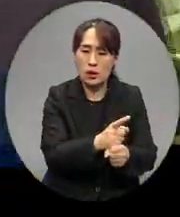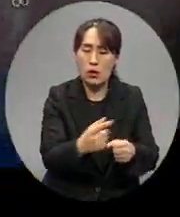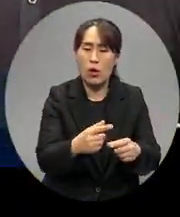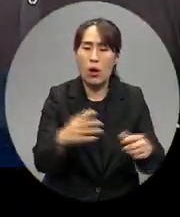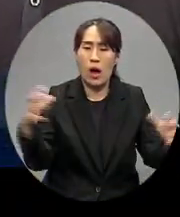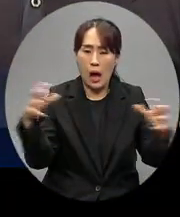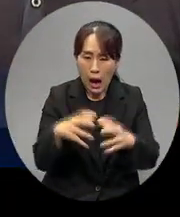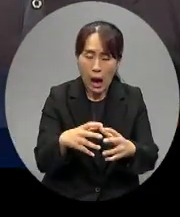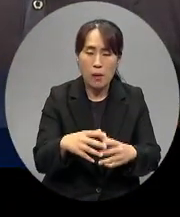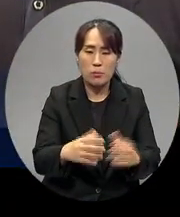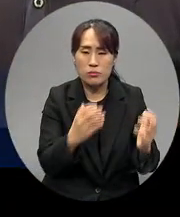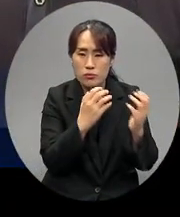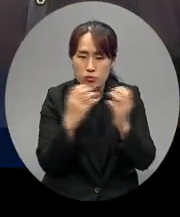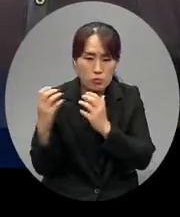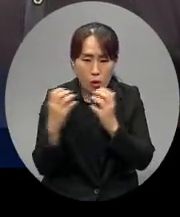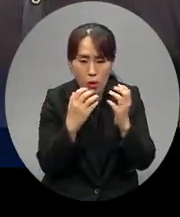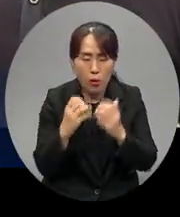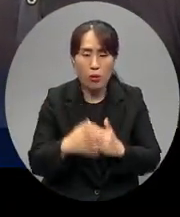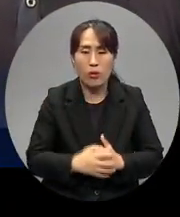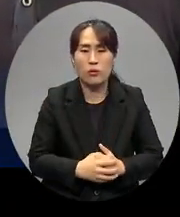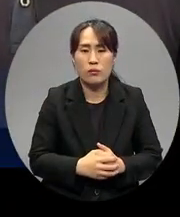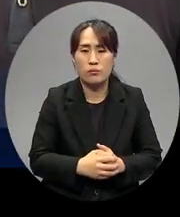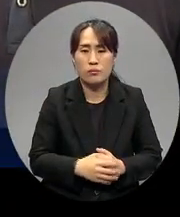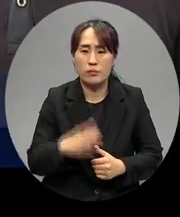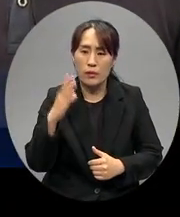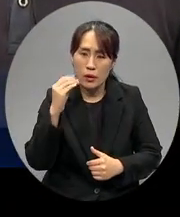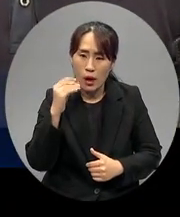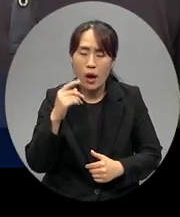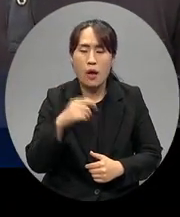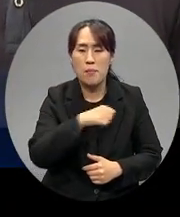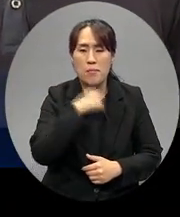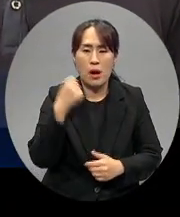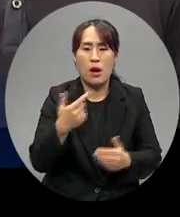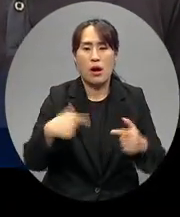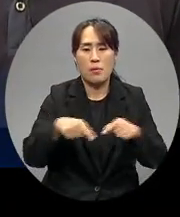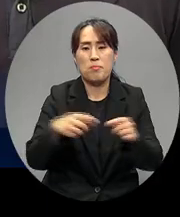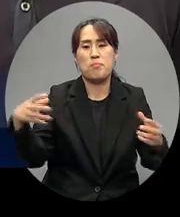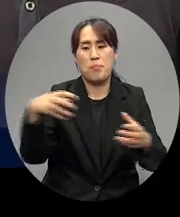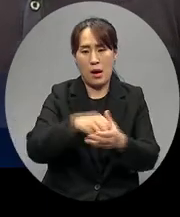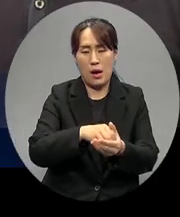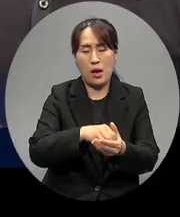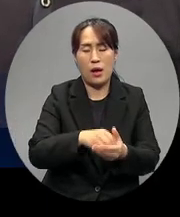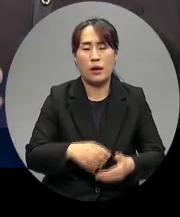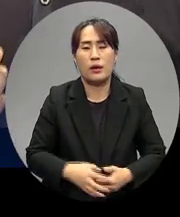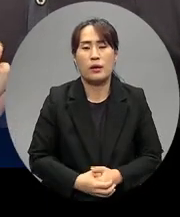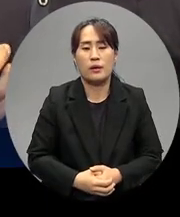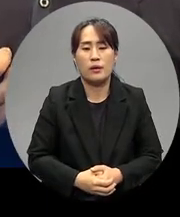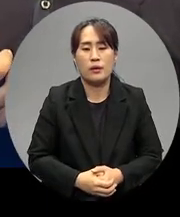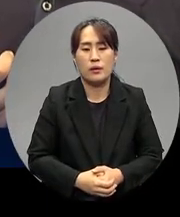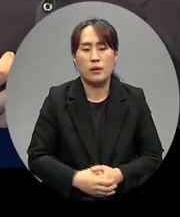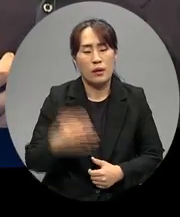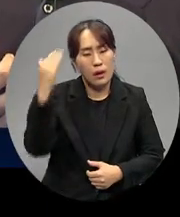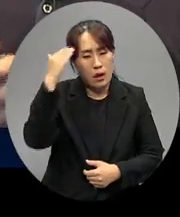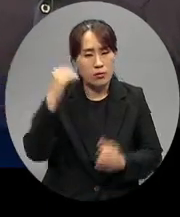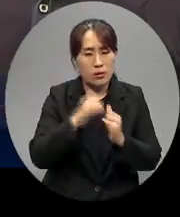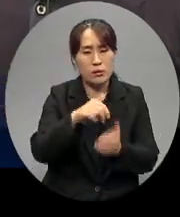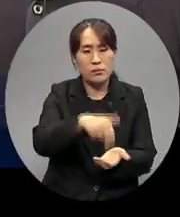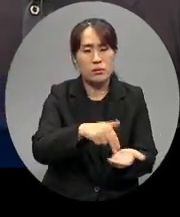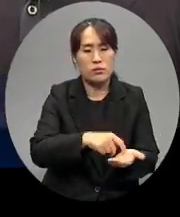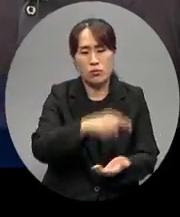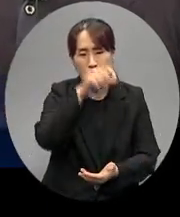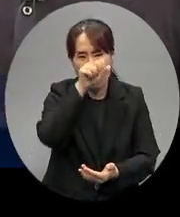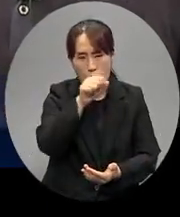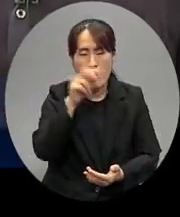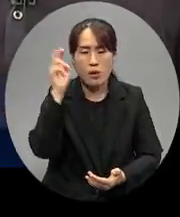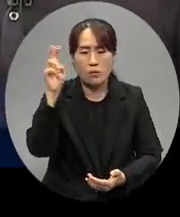플러스 수박의 좀 아삭한 맛이 같이 결합되어 있는 형태라 가지고 한국 사람 입장에서는 굉장히